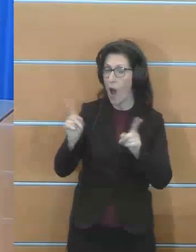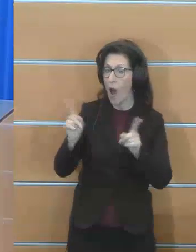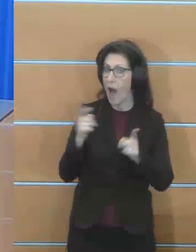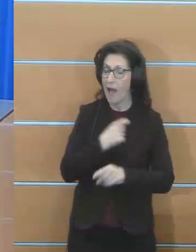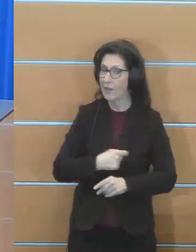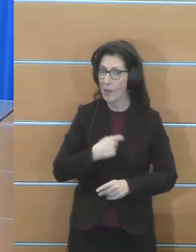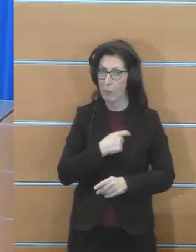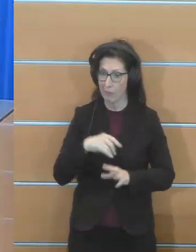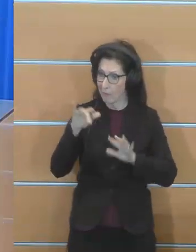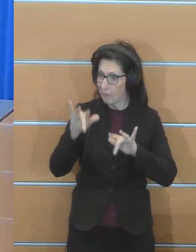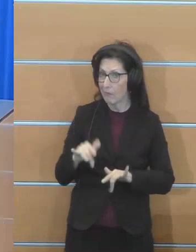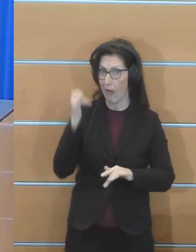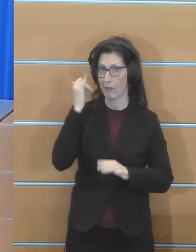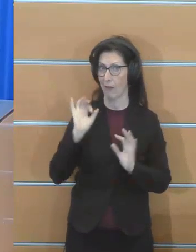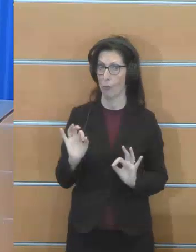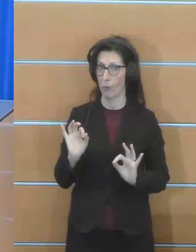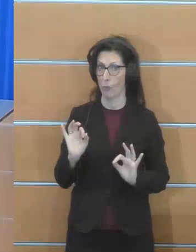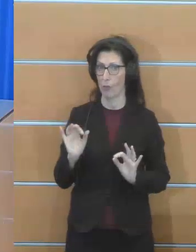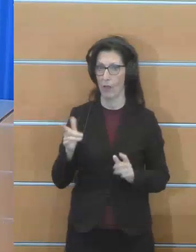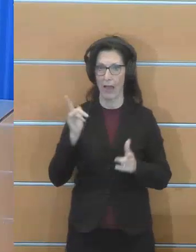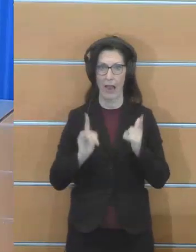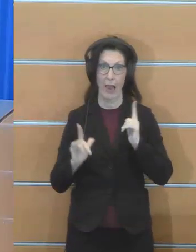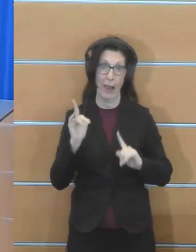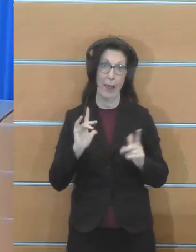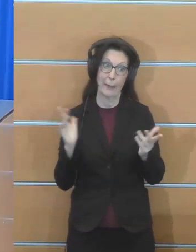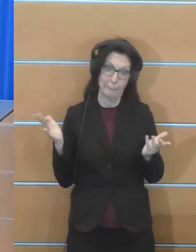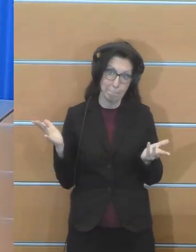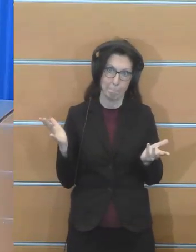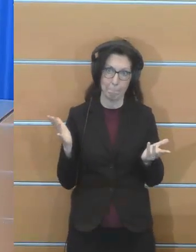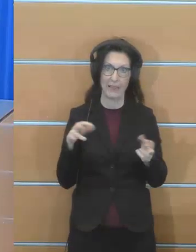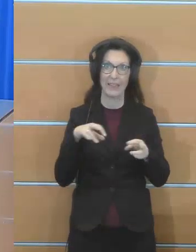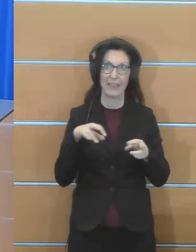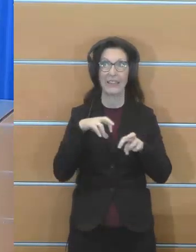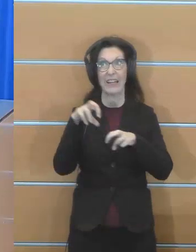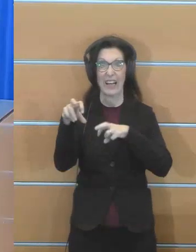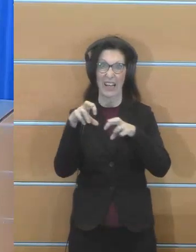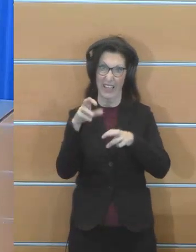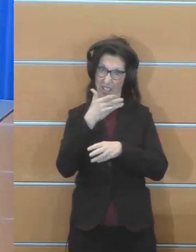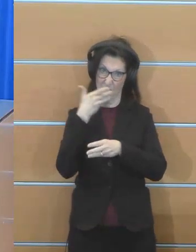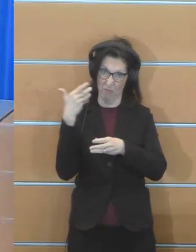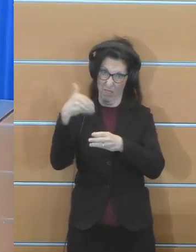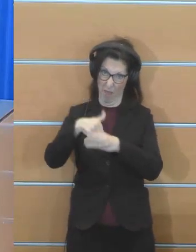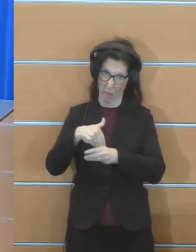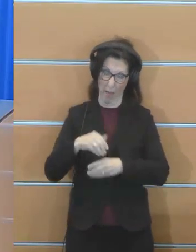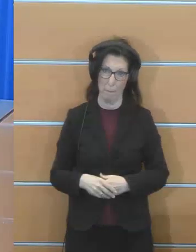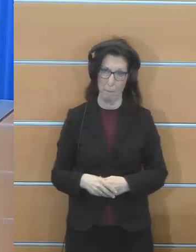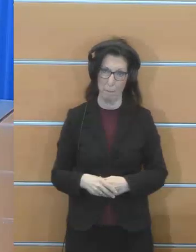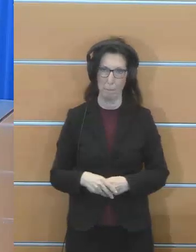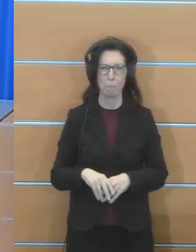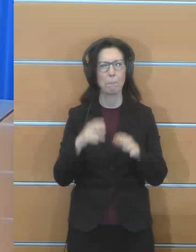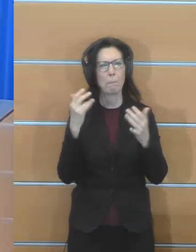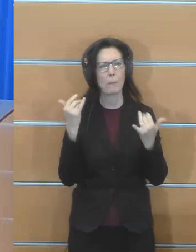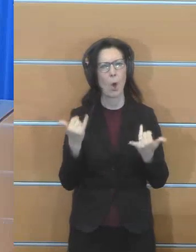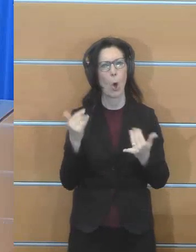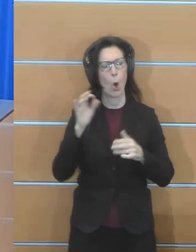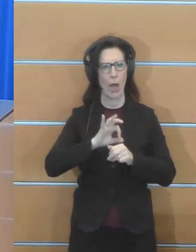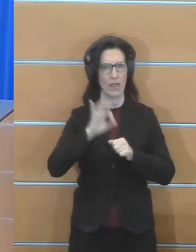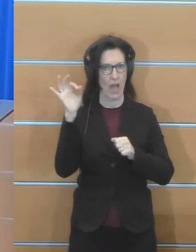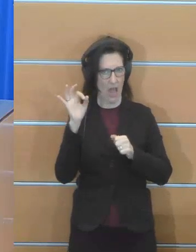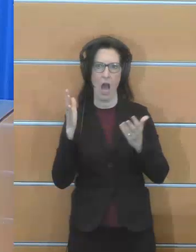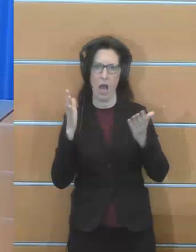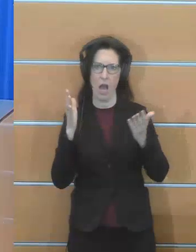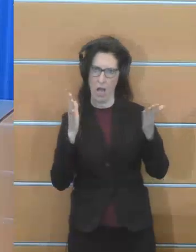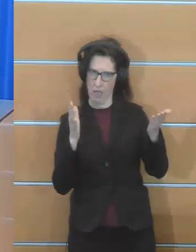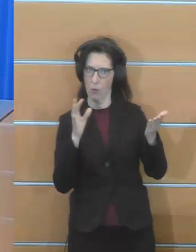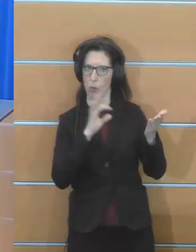Ideen leider sind die nicht in der regierungssituation vertreten mit dem heutigen Tag und da bin ich bei der